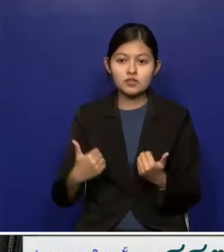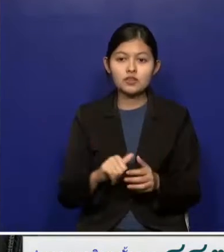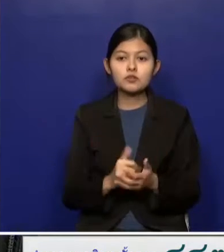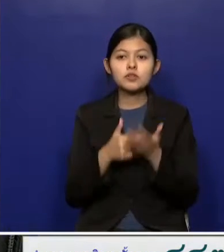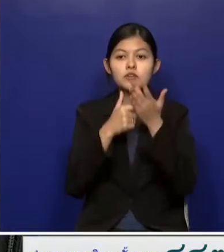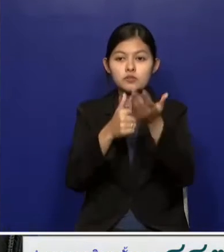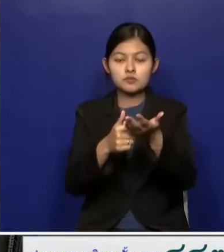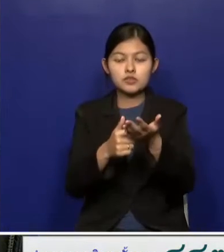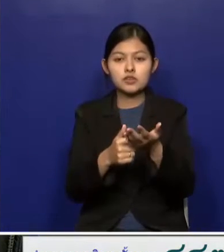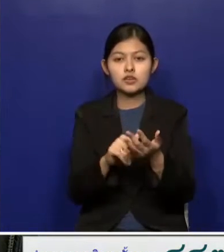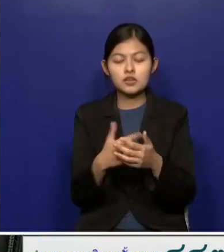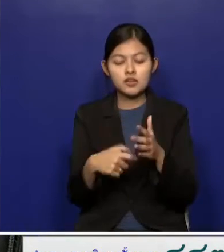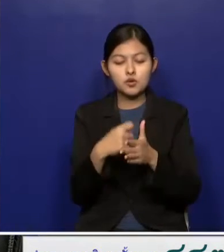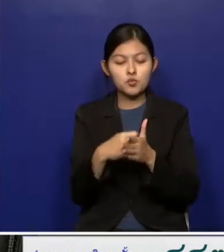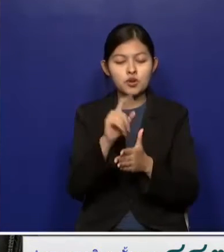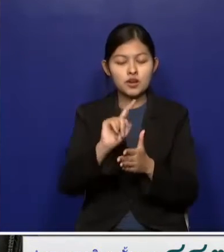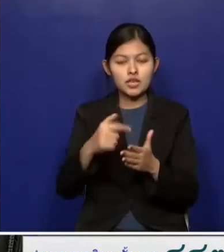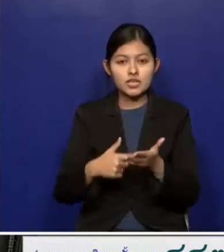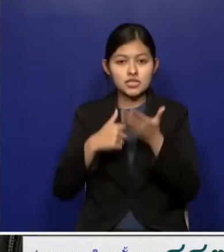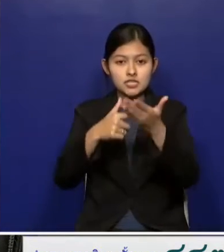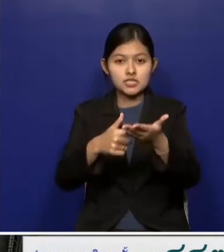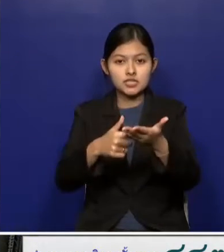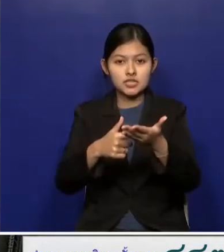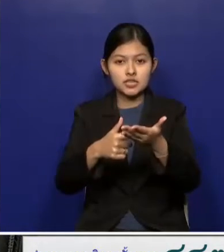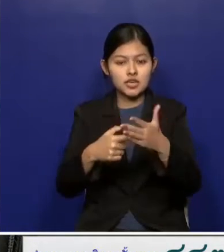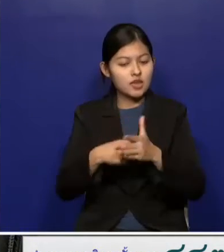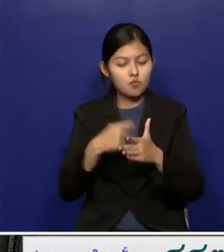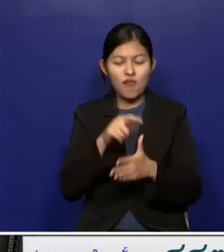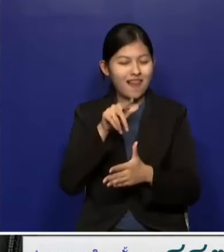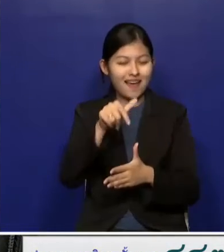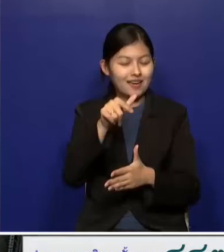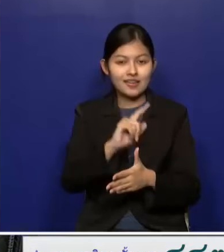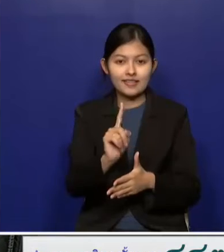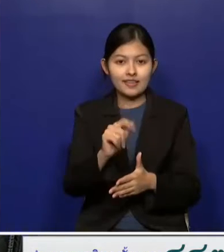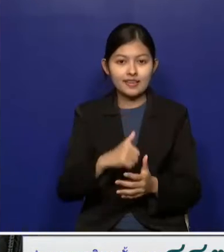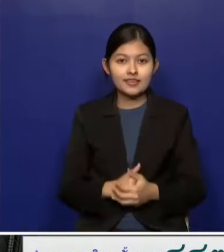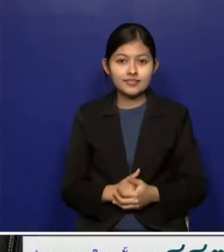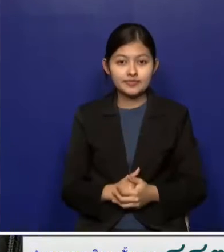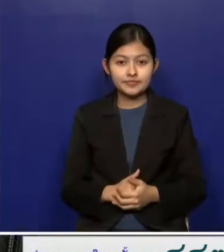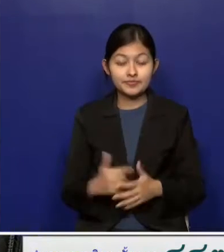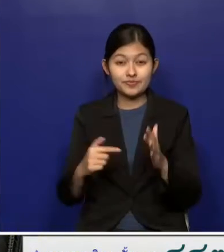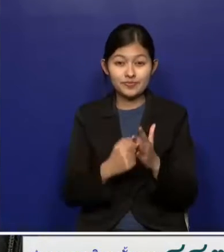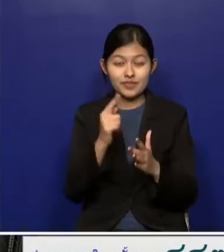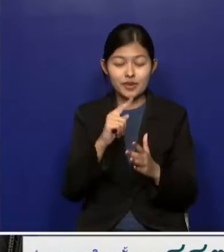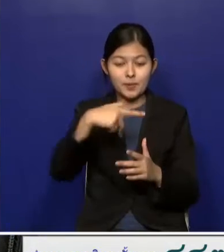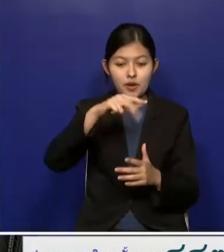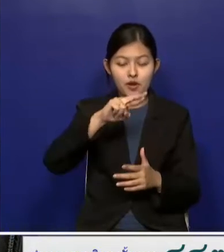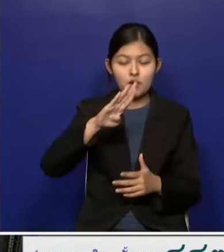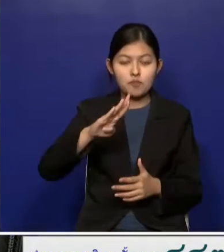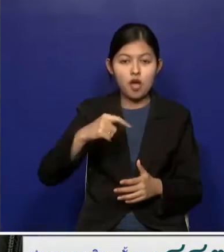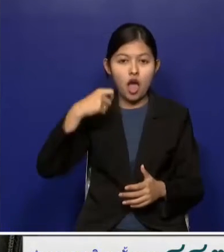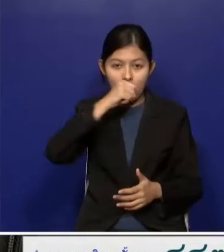าสาเหตุทเราเสนอมาจากสาเหตุหกดังนี้ครัประการแรกพบอ้อยและน้ตาล